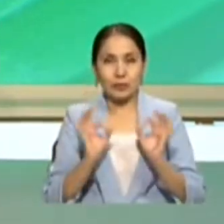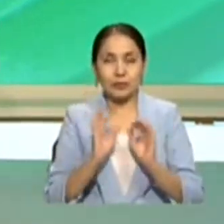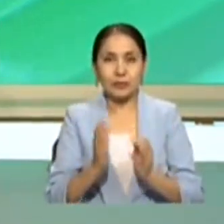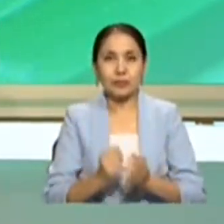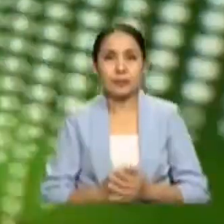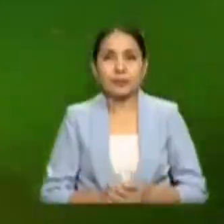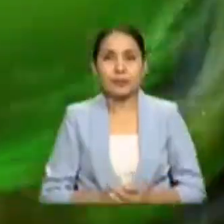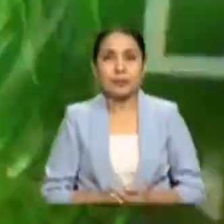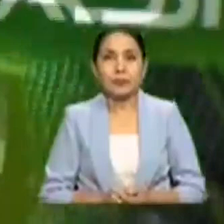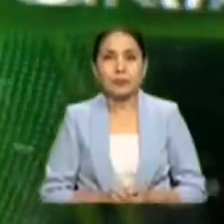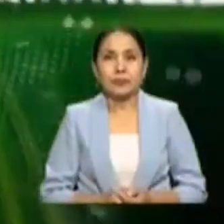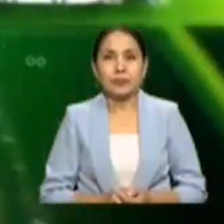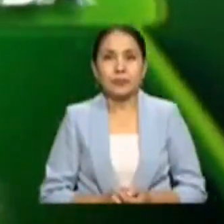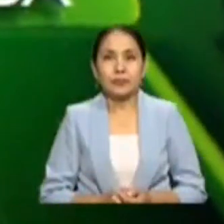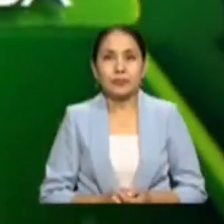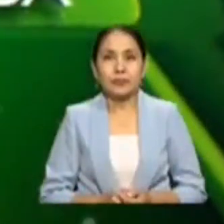tanishing.